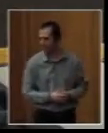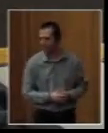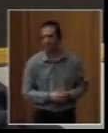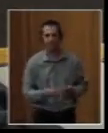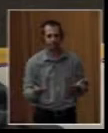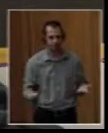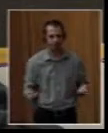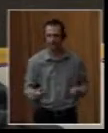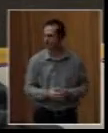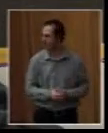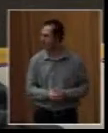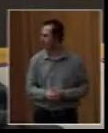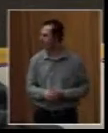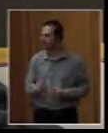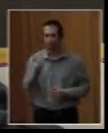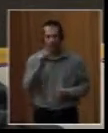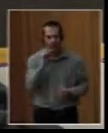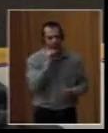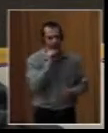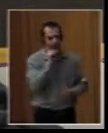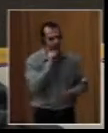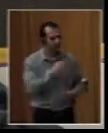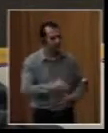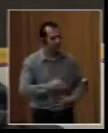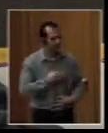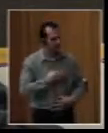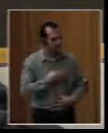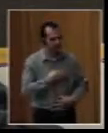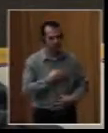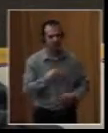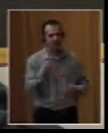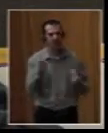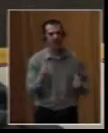Εδώ. Κυρίες και κύριοι, καλώς ήρθατε.